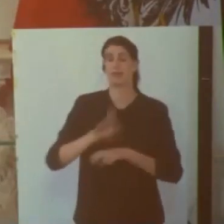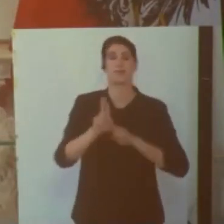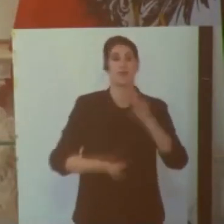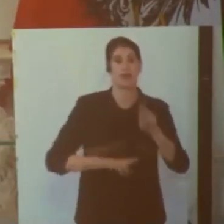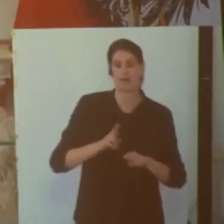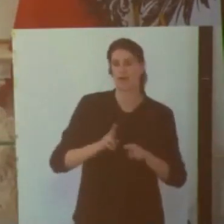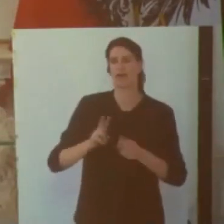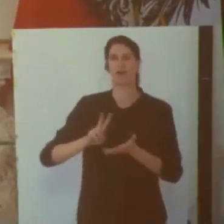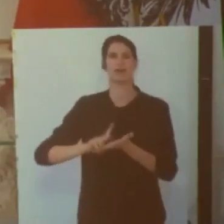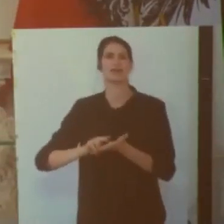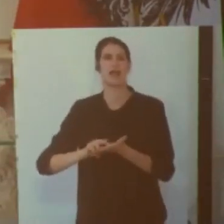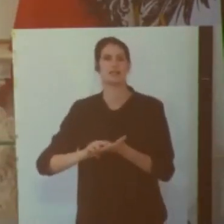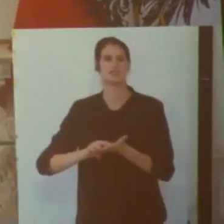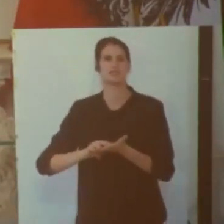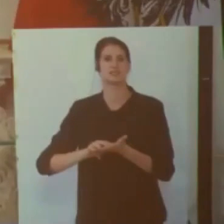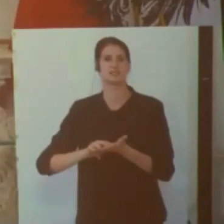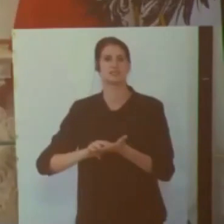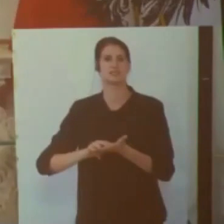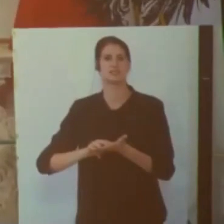der Digitalisierung rund 100...